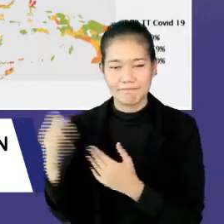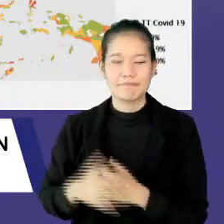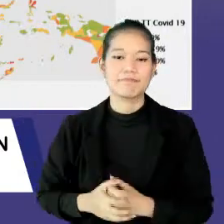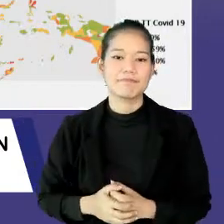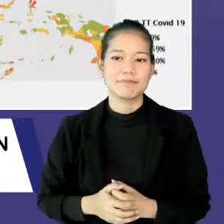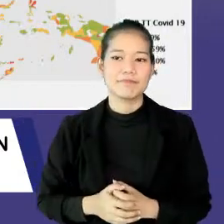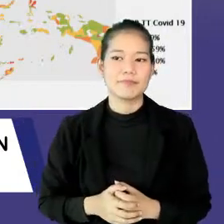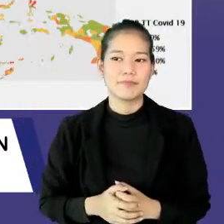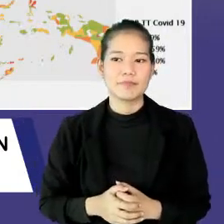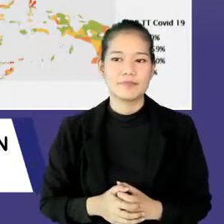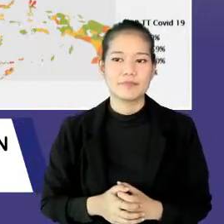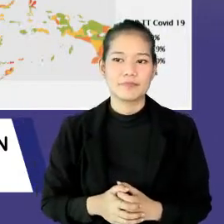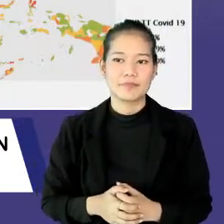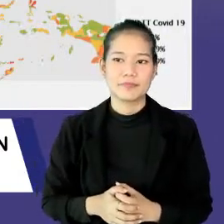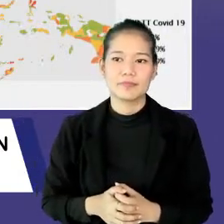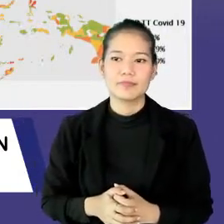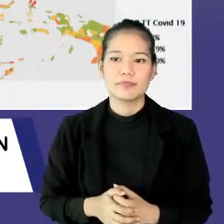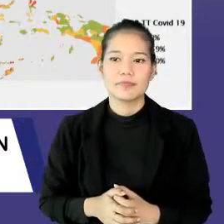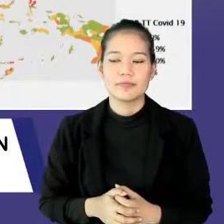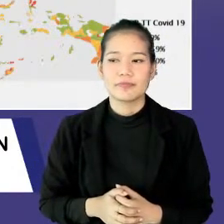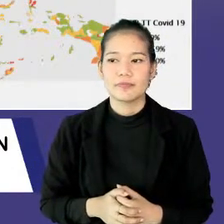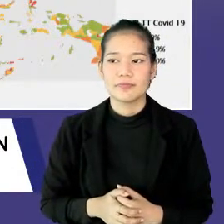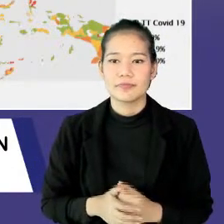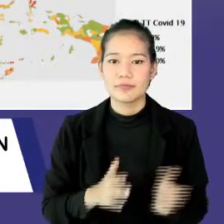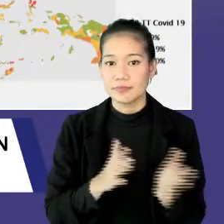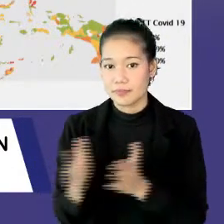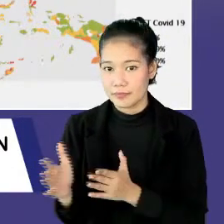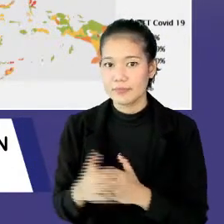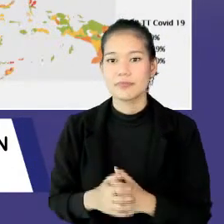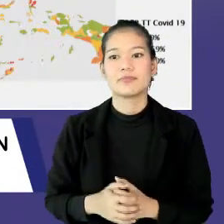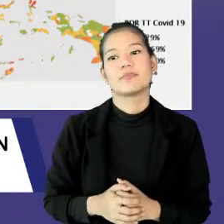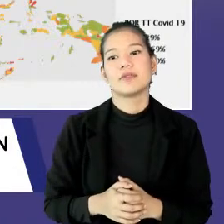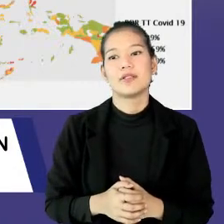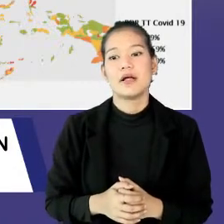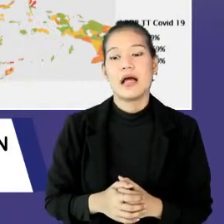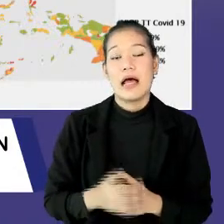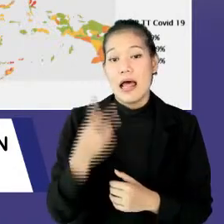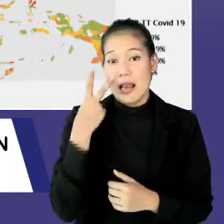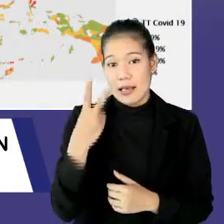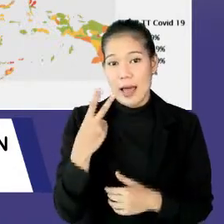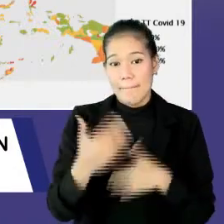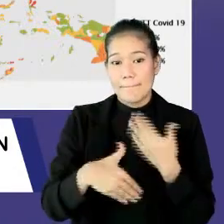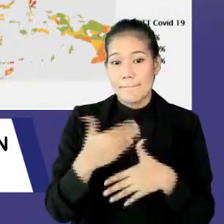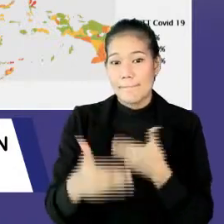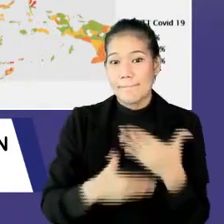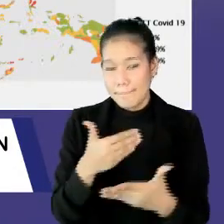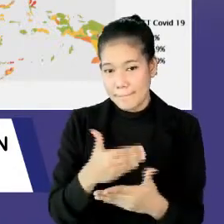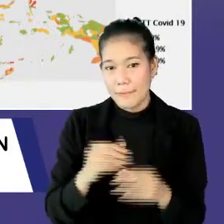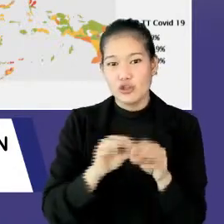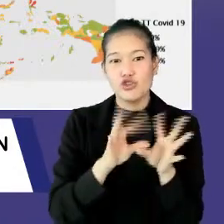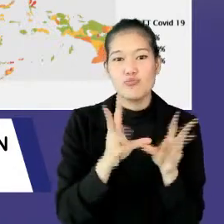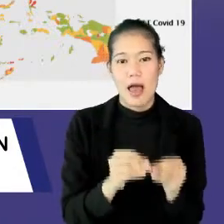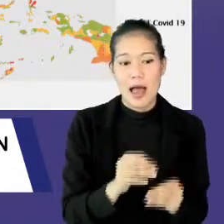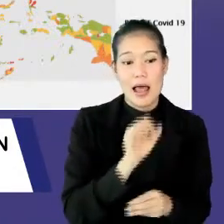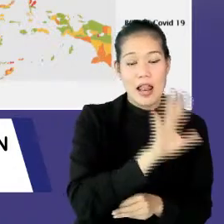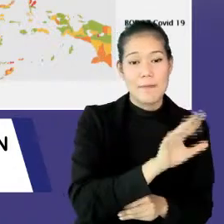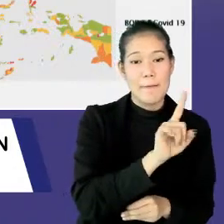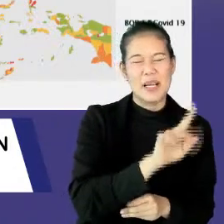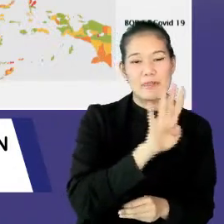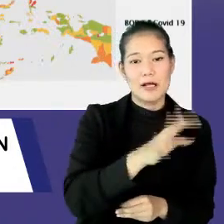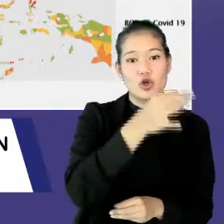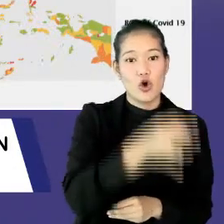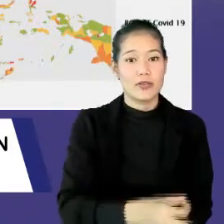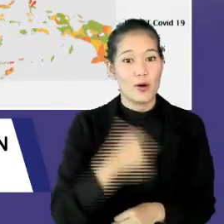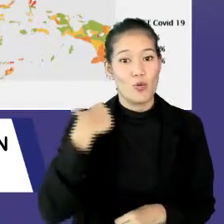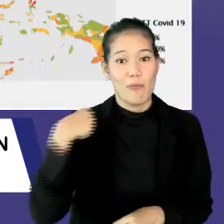ini bisa kita lihat, next slide, bisa kita lihat pergerakan jumlah atau proporsi ya, dari 514